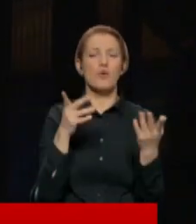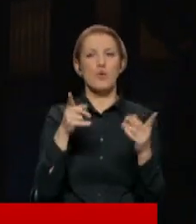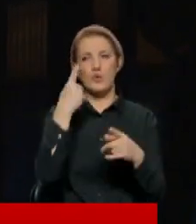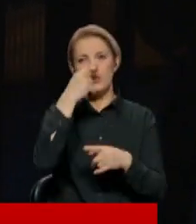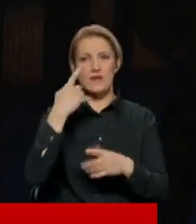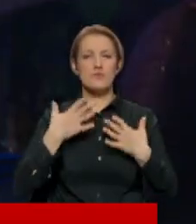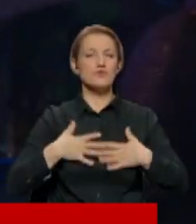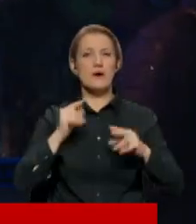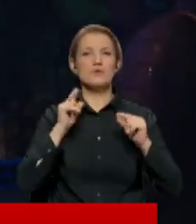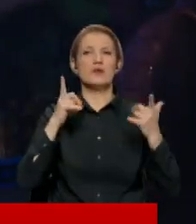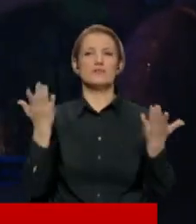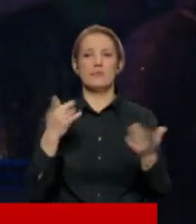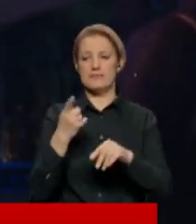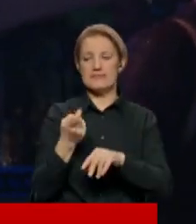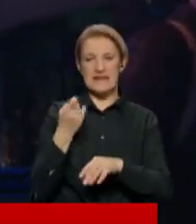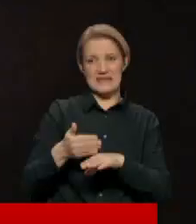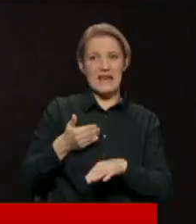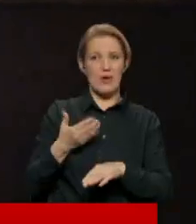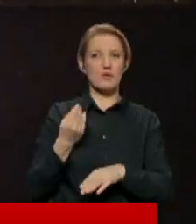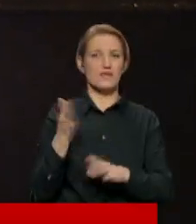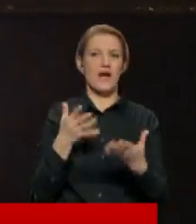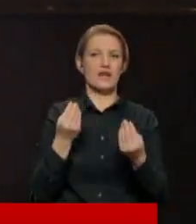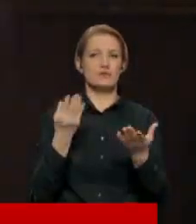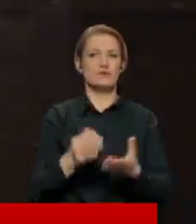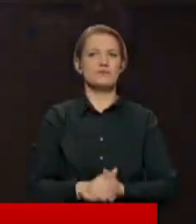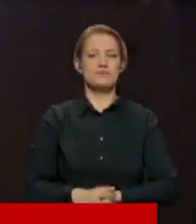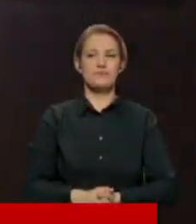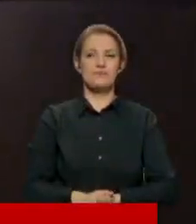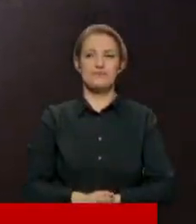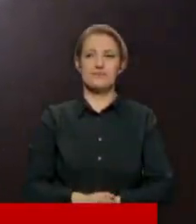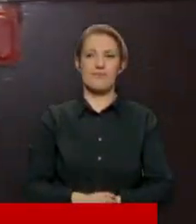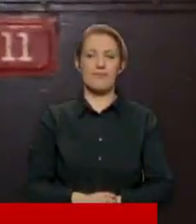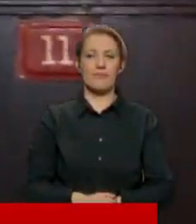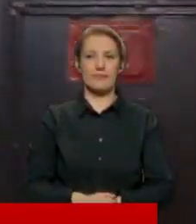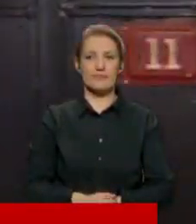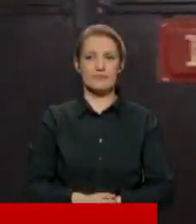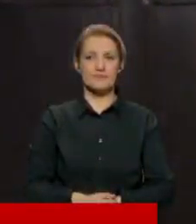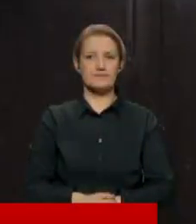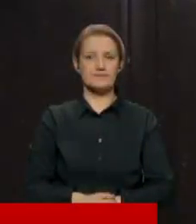yüzden bünyemiz açılamıyor. Bir saat geri alınsa daha iyi olur. Hadi.